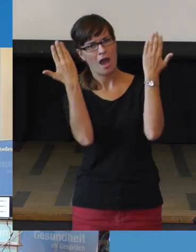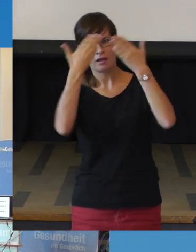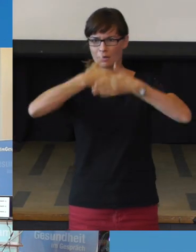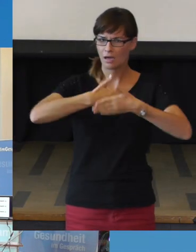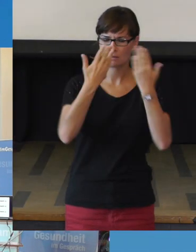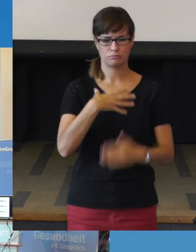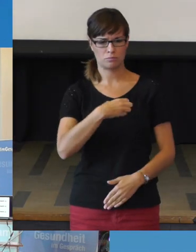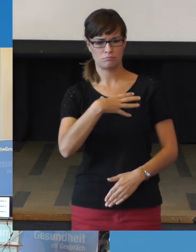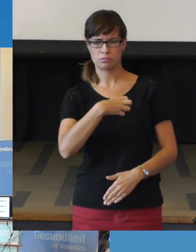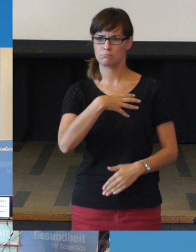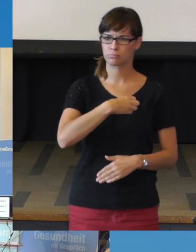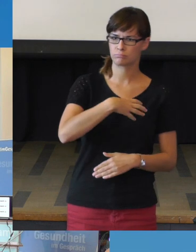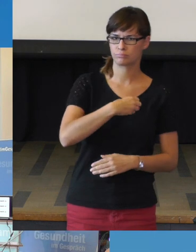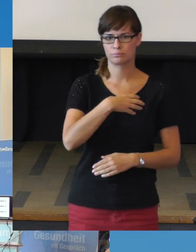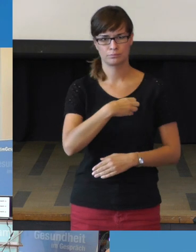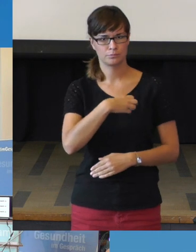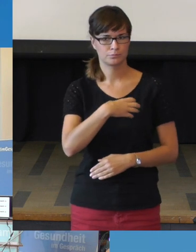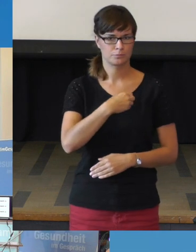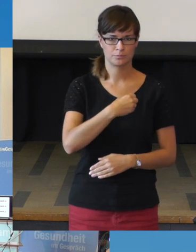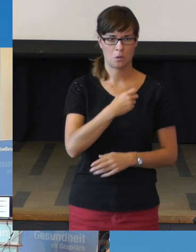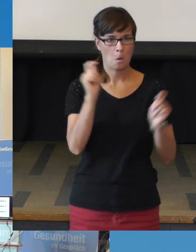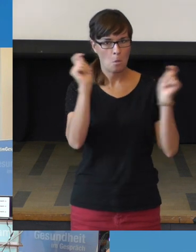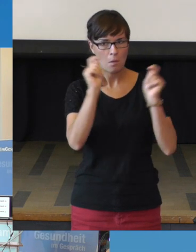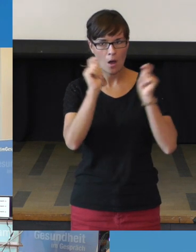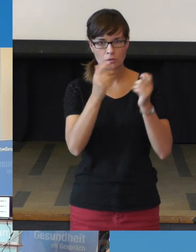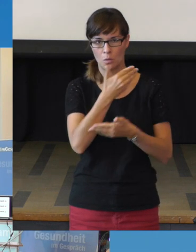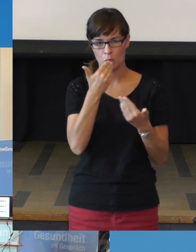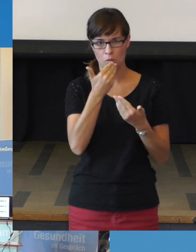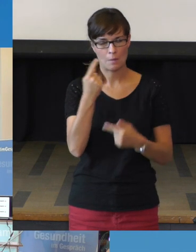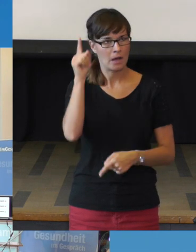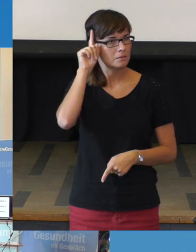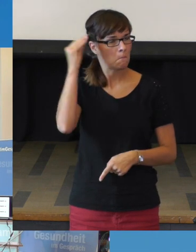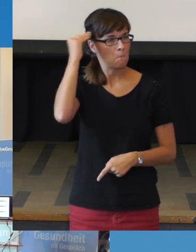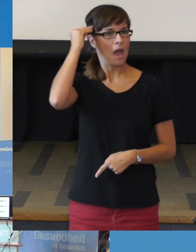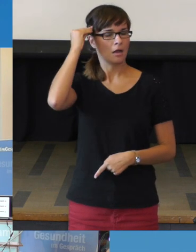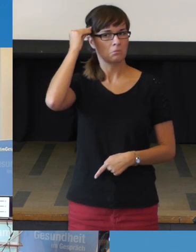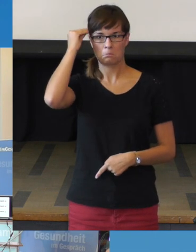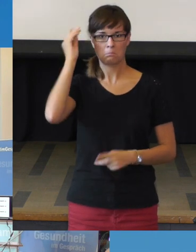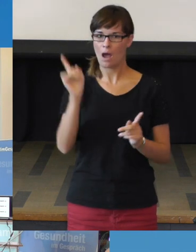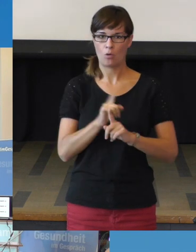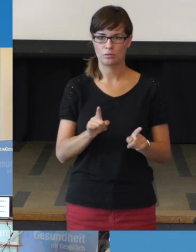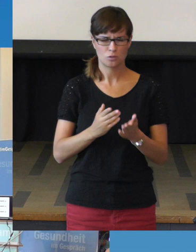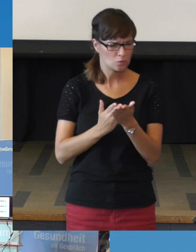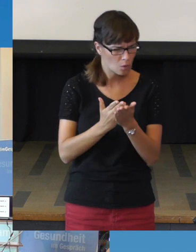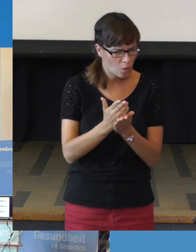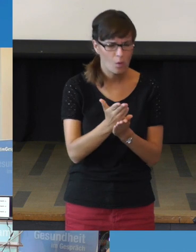es, schlägt, ohne dass wir es so wirklich merken und das ganze Leben